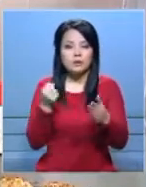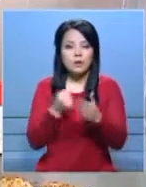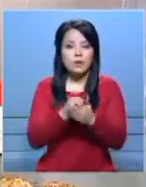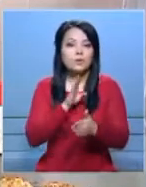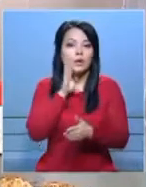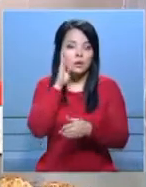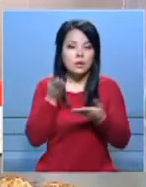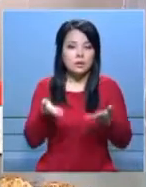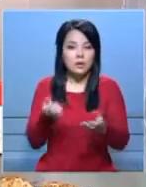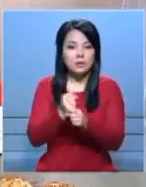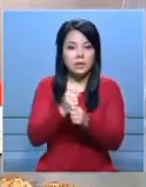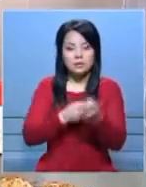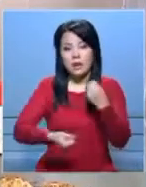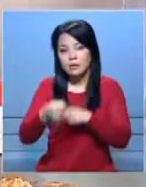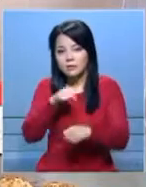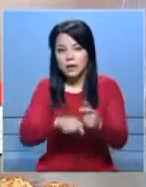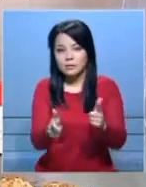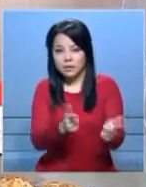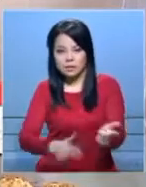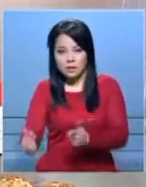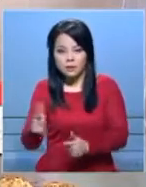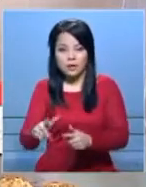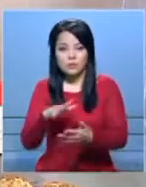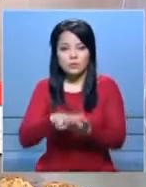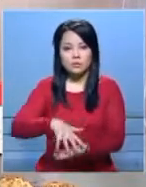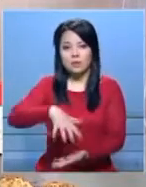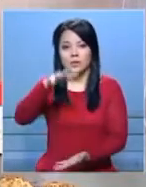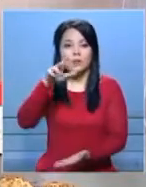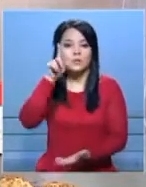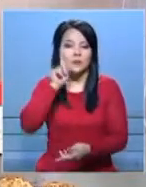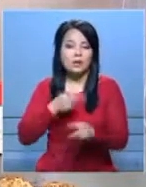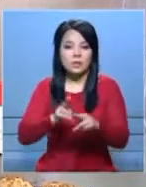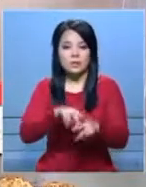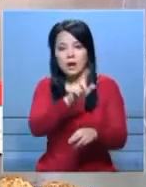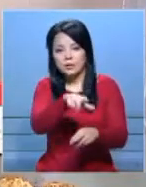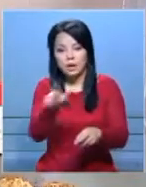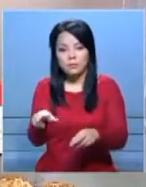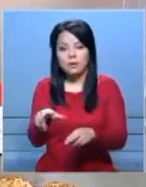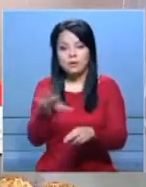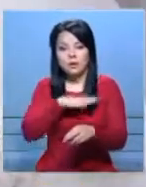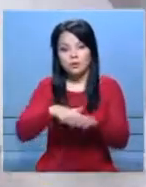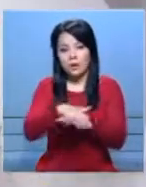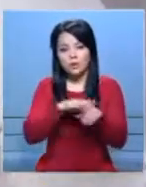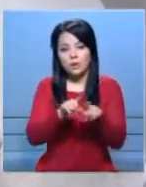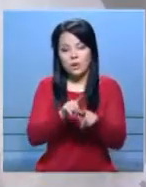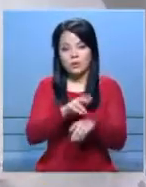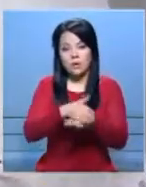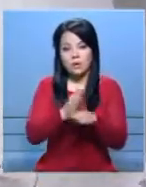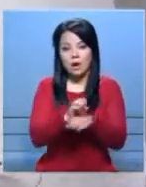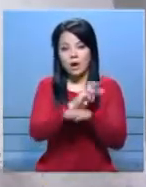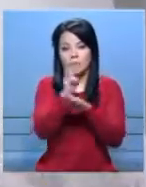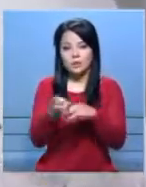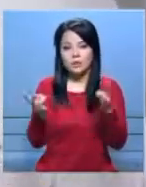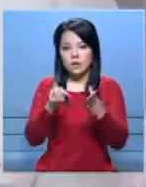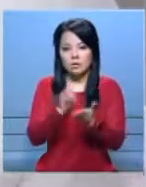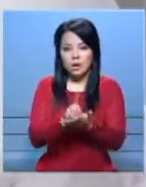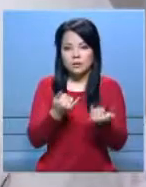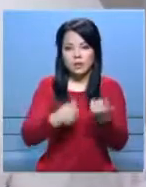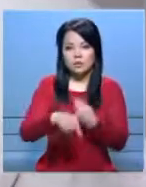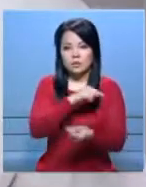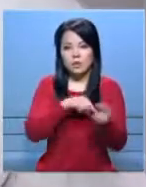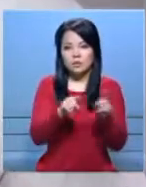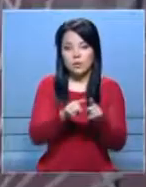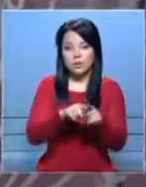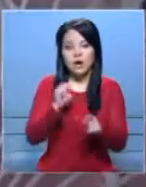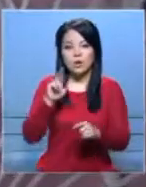өндіріп, барлығын дайындап, халыққа азанда нанмен қамтамасыз етуіміз керек. Төңіректегі 10 шақты ауылдың жолы Ақкөл